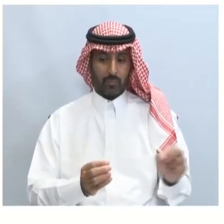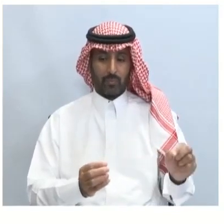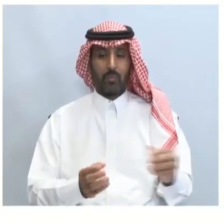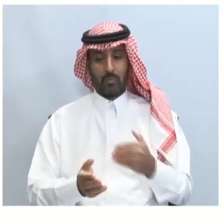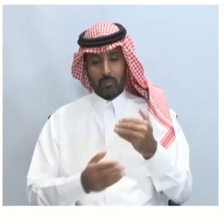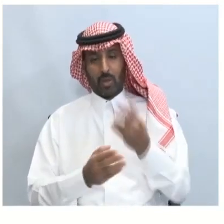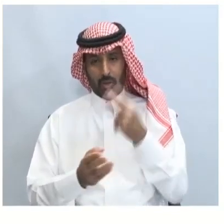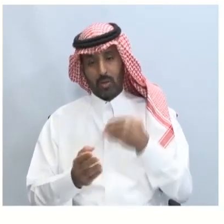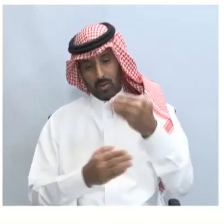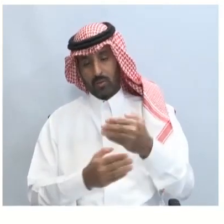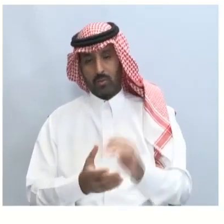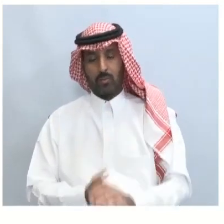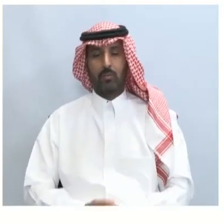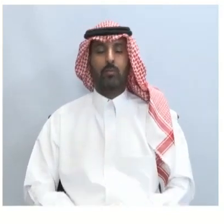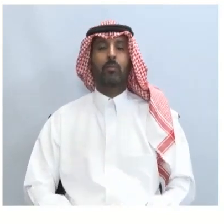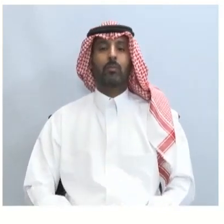اعود